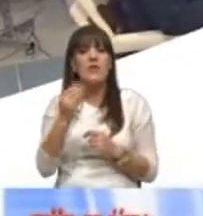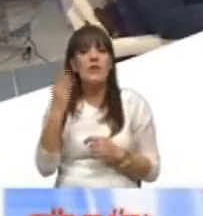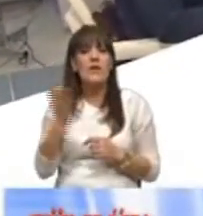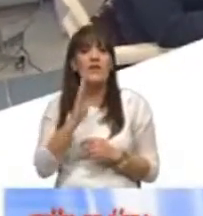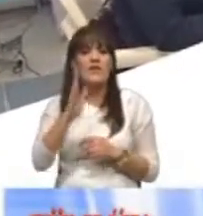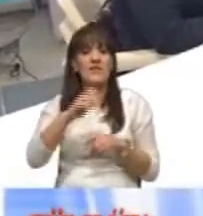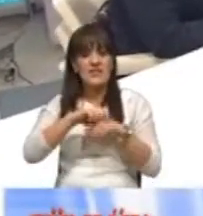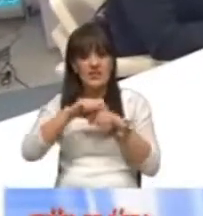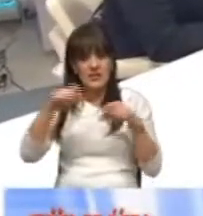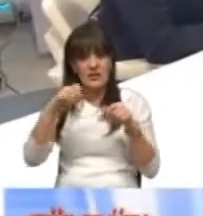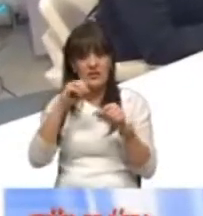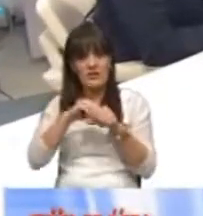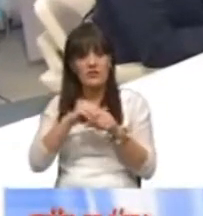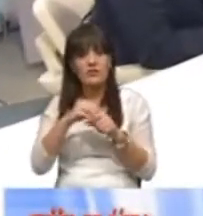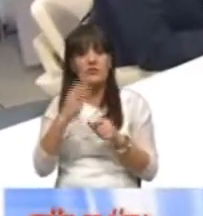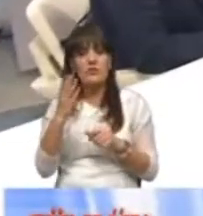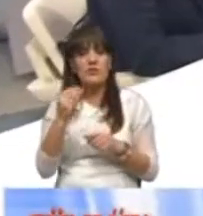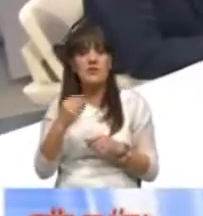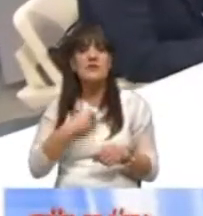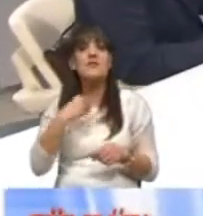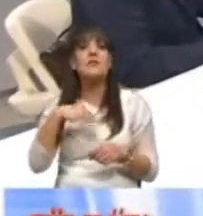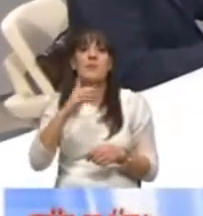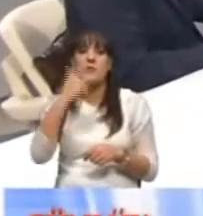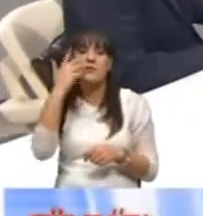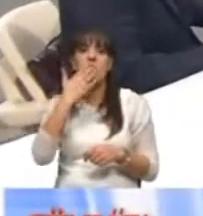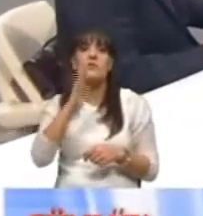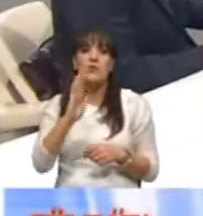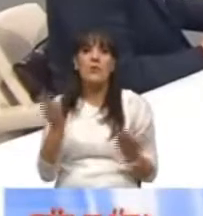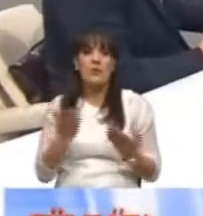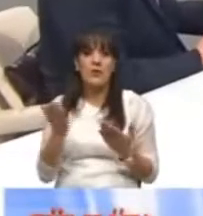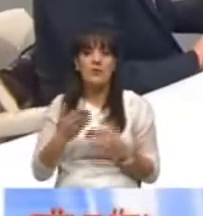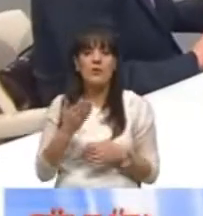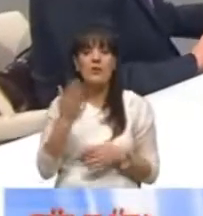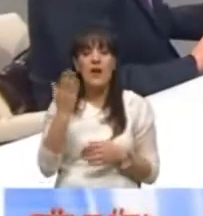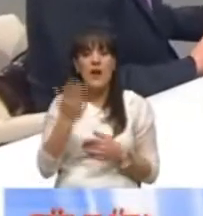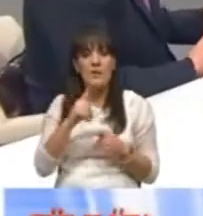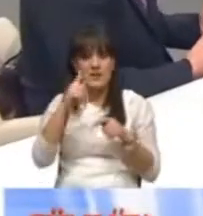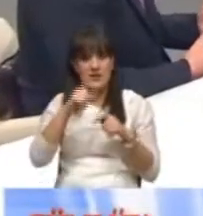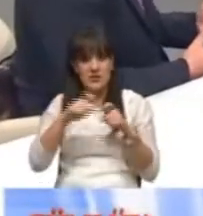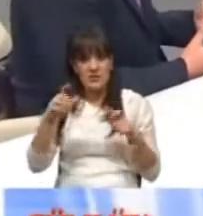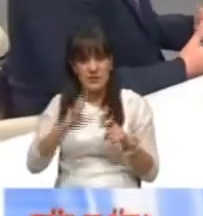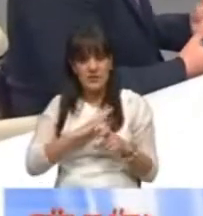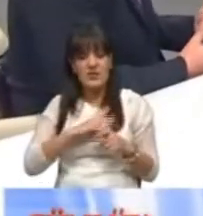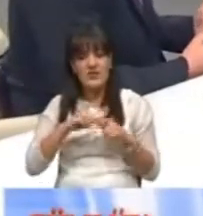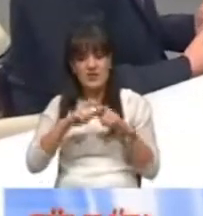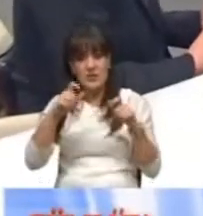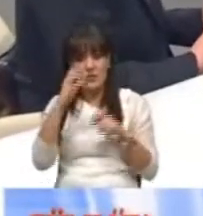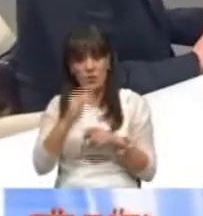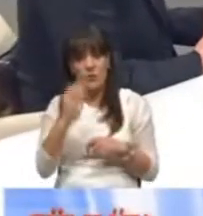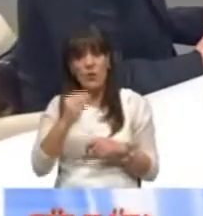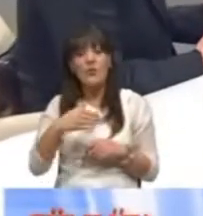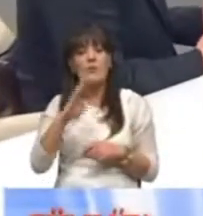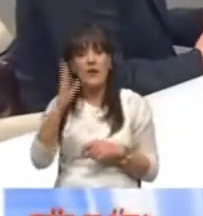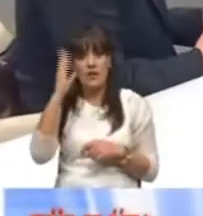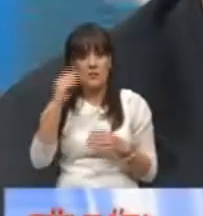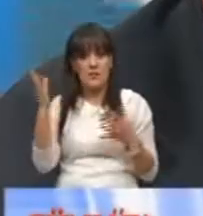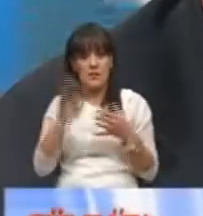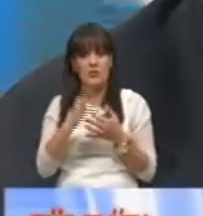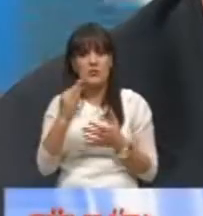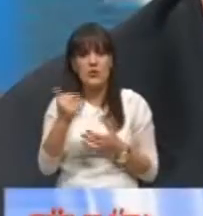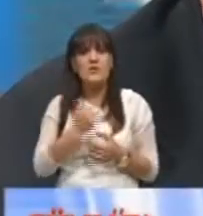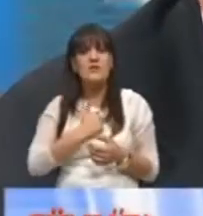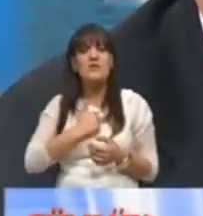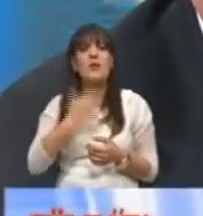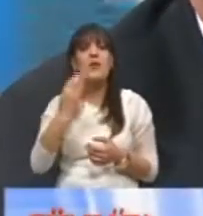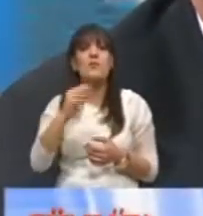fazla çıkıklarda. Hissetmeme şansımız yok zaten değil mi? Çok evet yani varsa. Çıkık olup olmadığını anlamakla ilgili çok bir